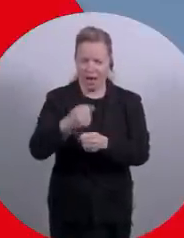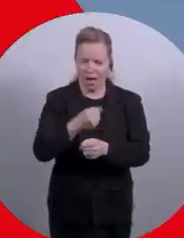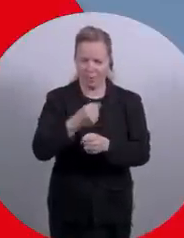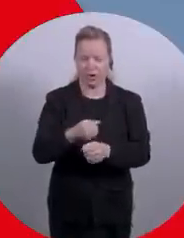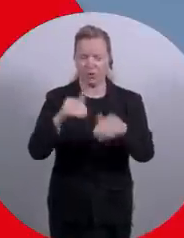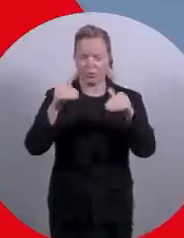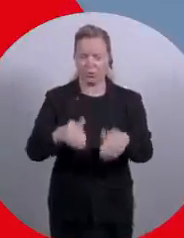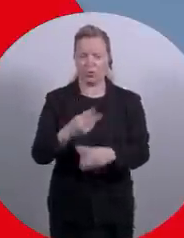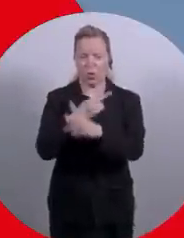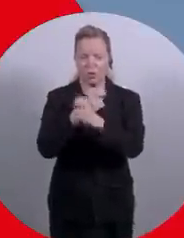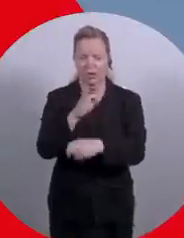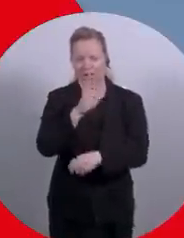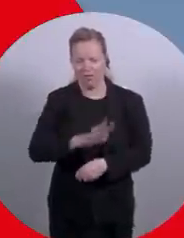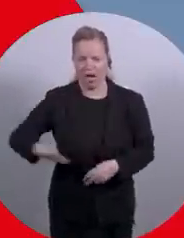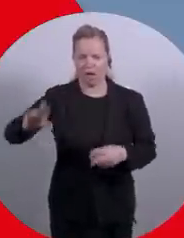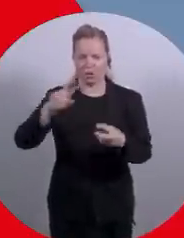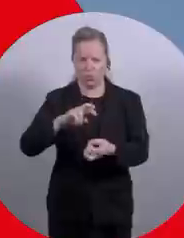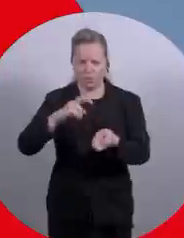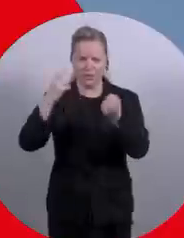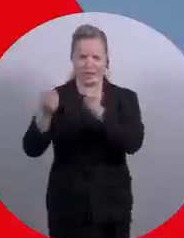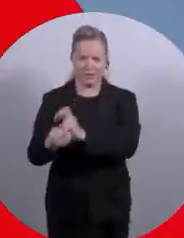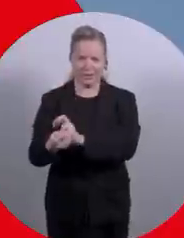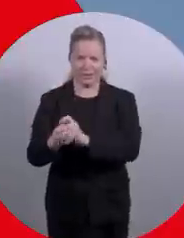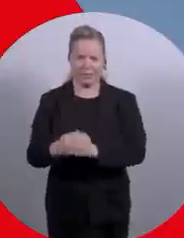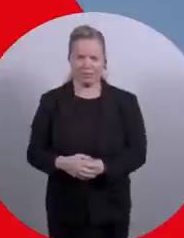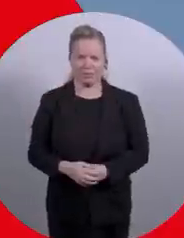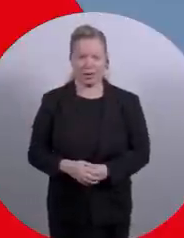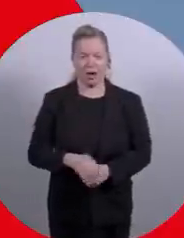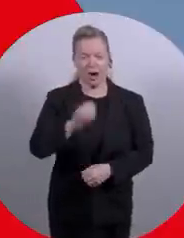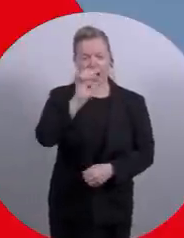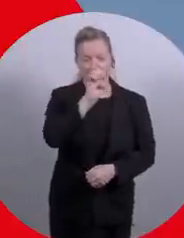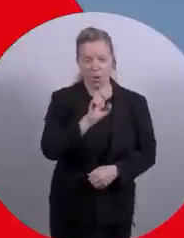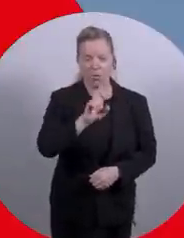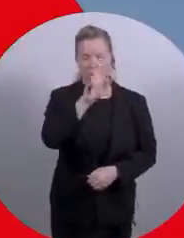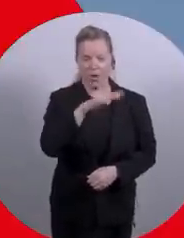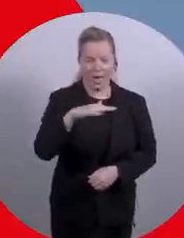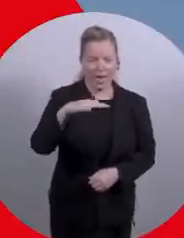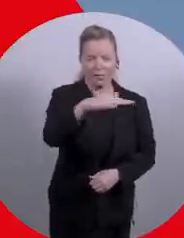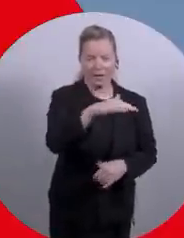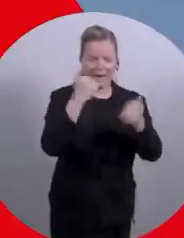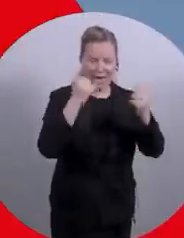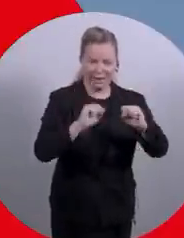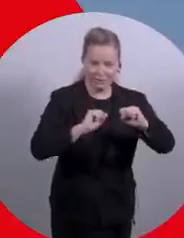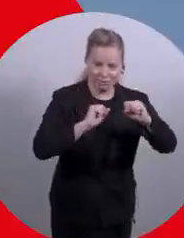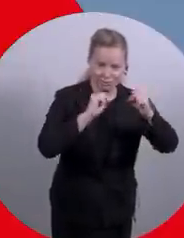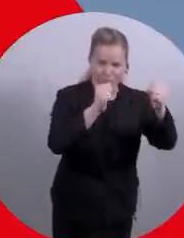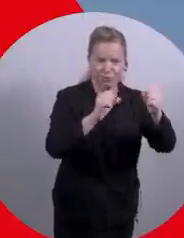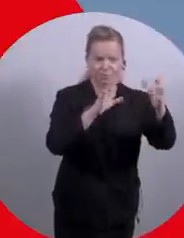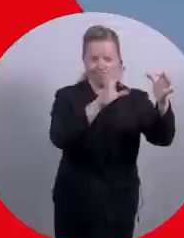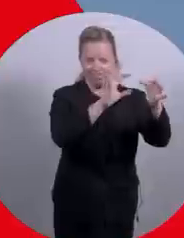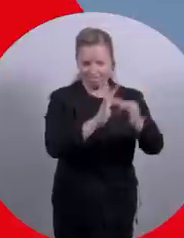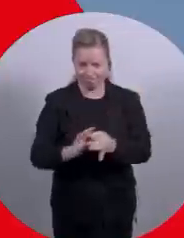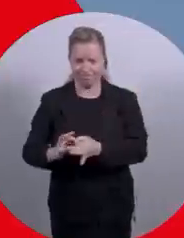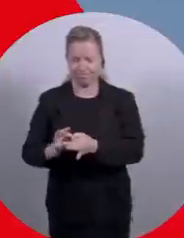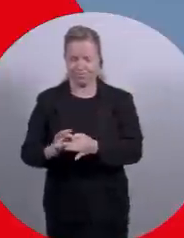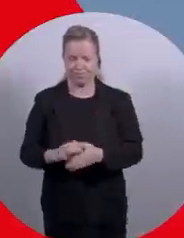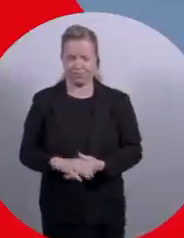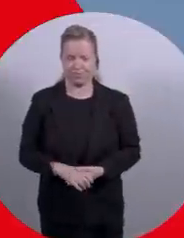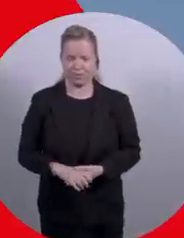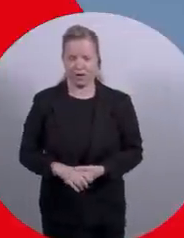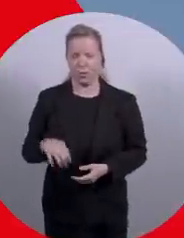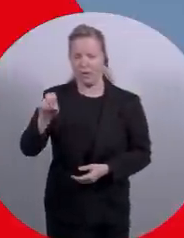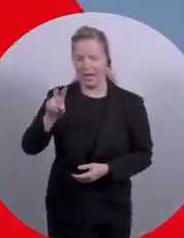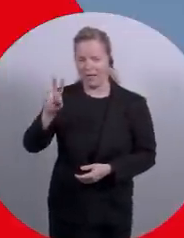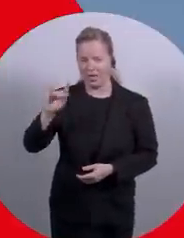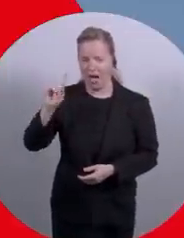umsetzen müssen dass das auf europäischer Ebene jetzt gerade angepackt ist und deshalb kann ich das nur sagen auch bei der Evi